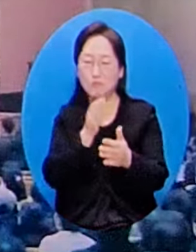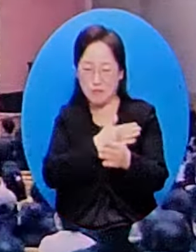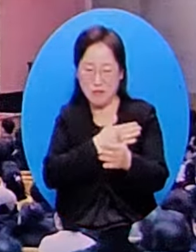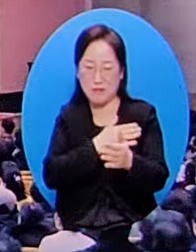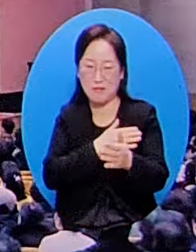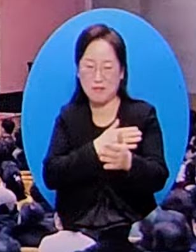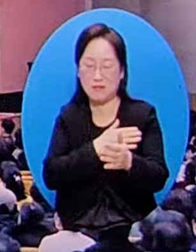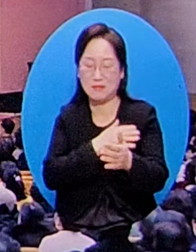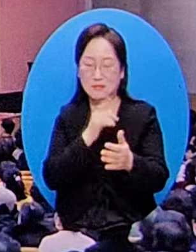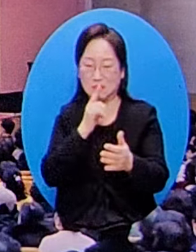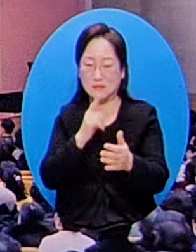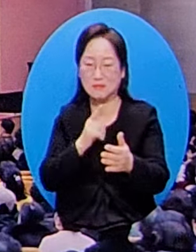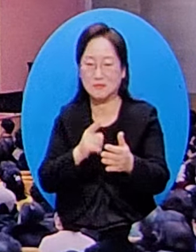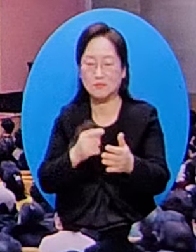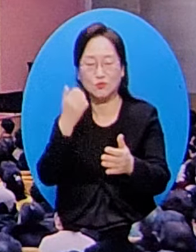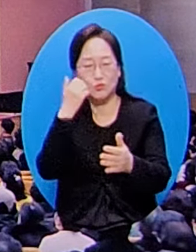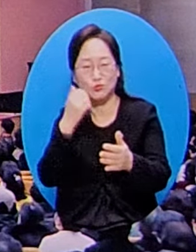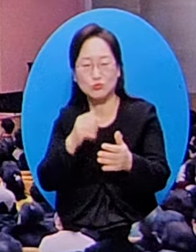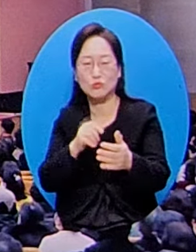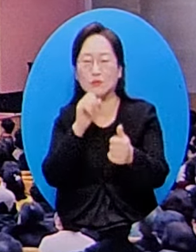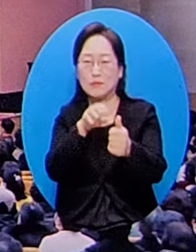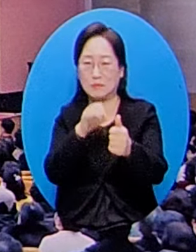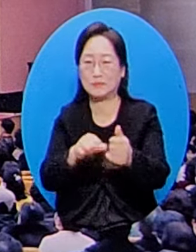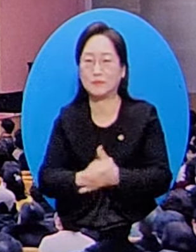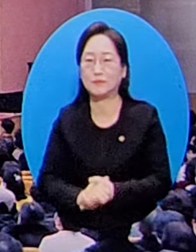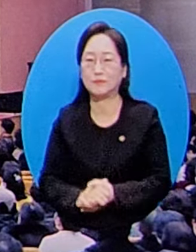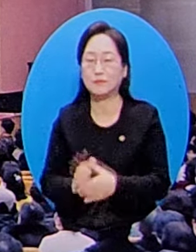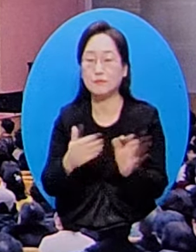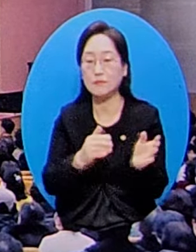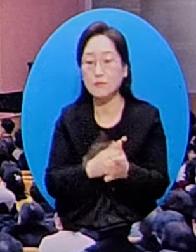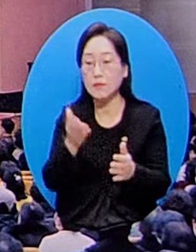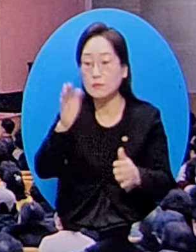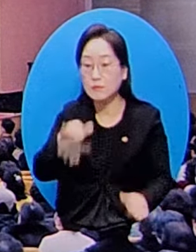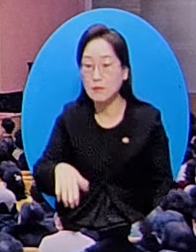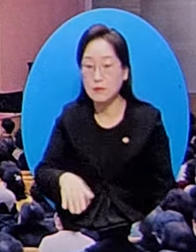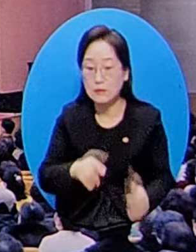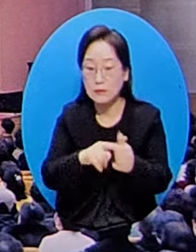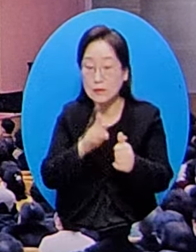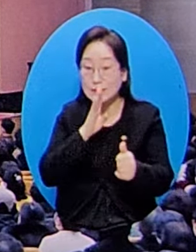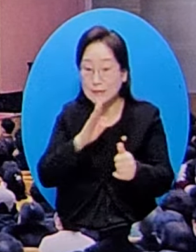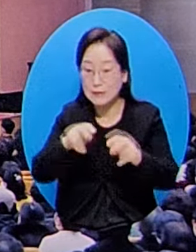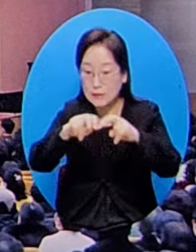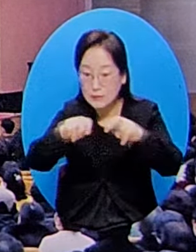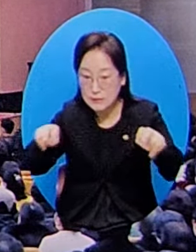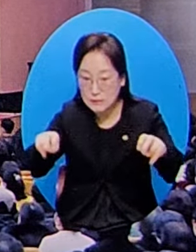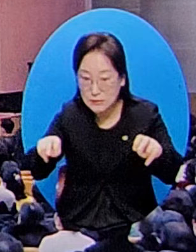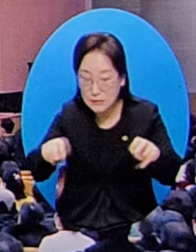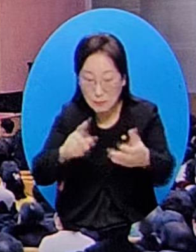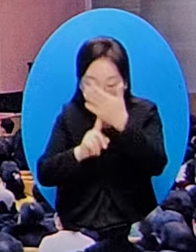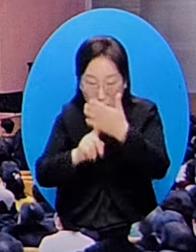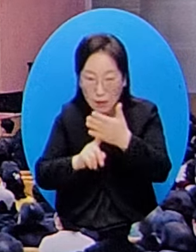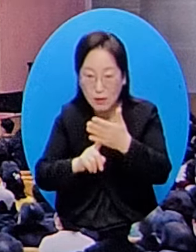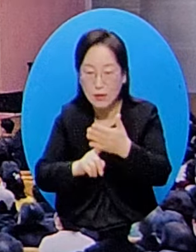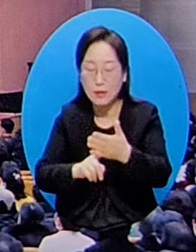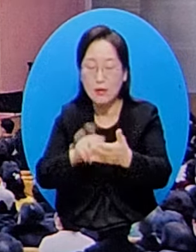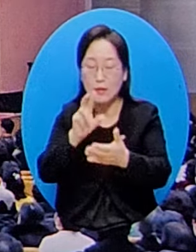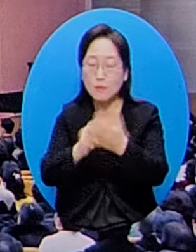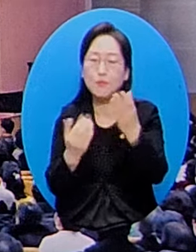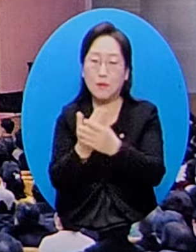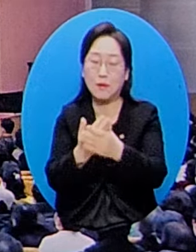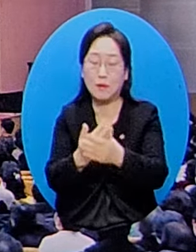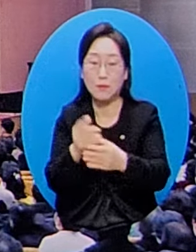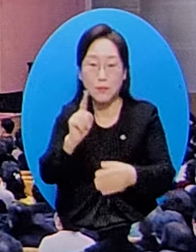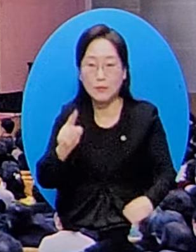그의 진짜 모습을 알게 한 사건이 일어난 것이 1997년 DFS 면세점을 매각할